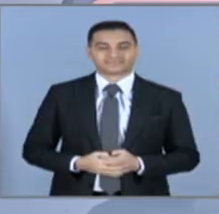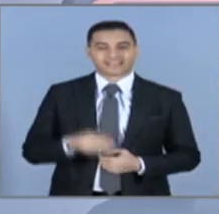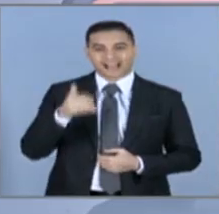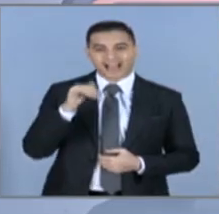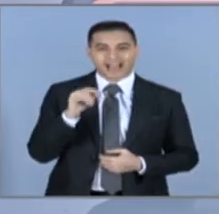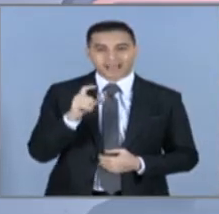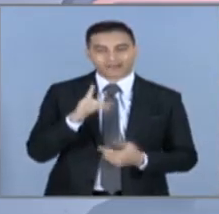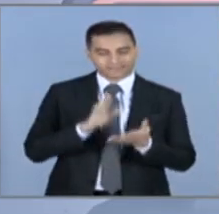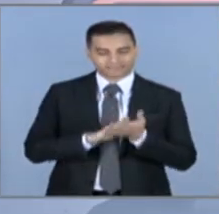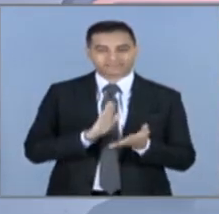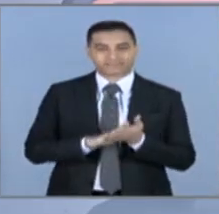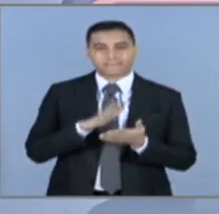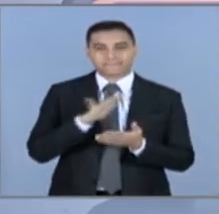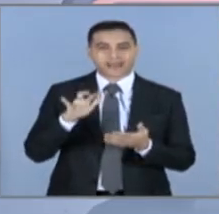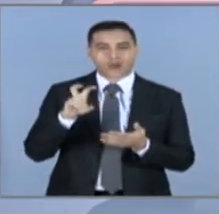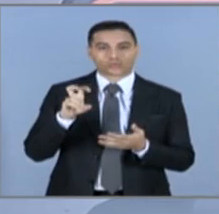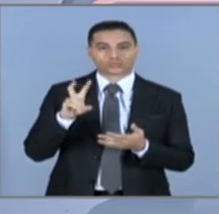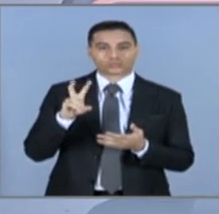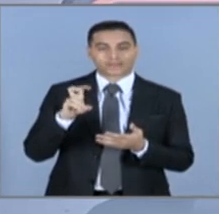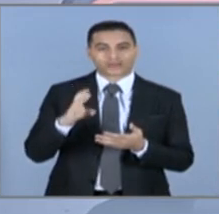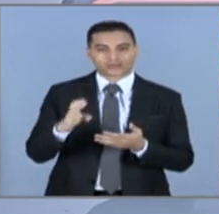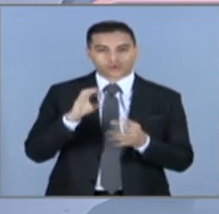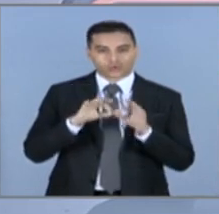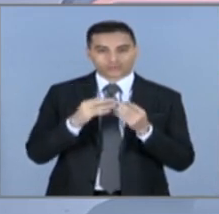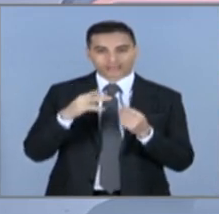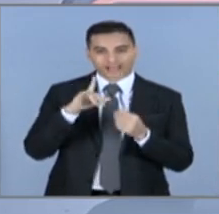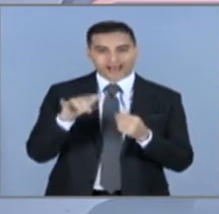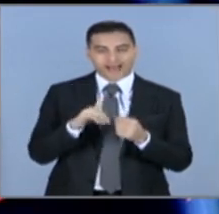أيمن برافو عليك، 170 عيلة علي،